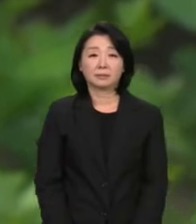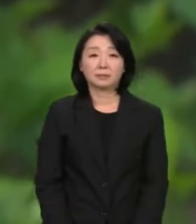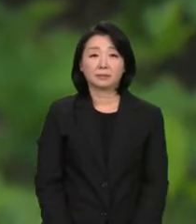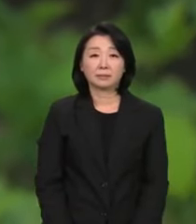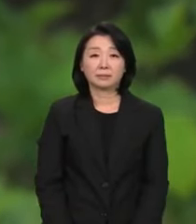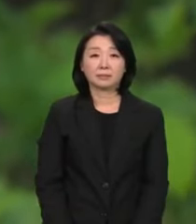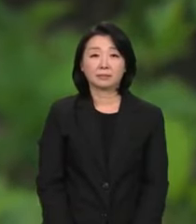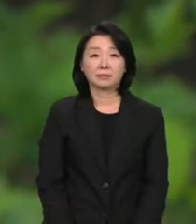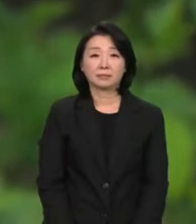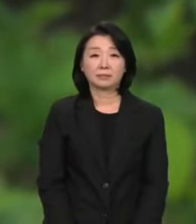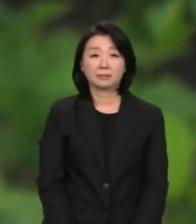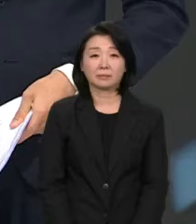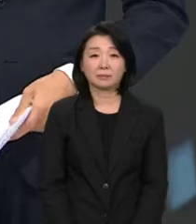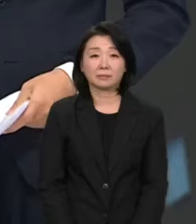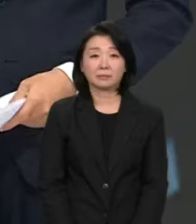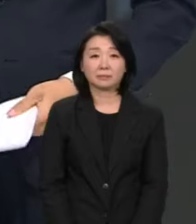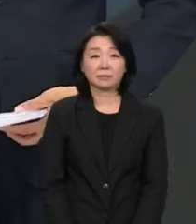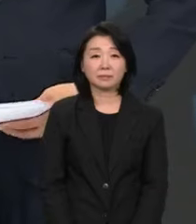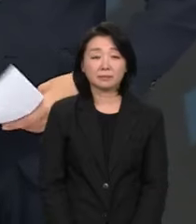심가은입니다.